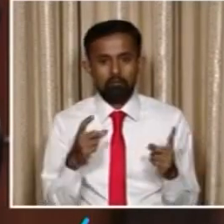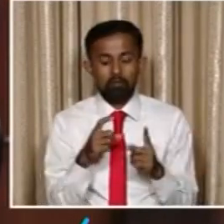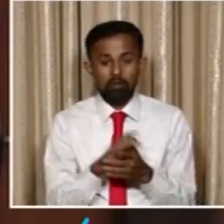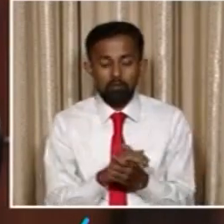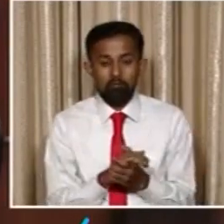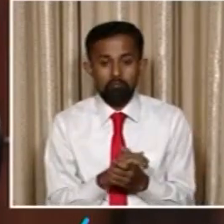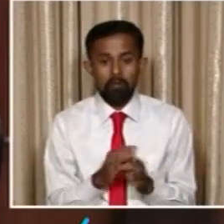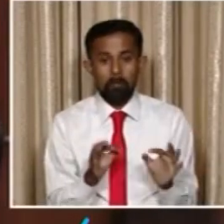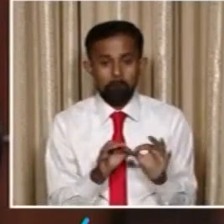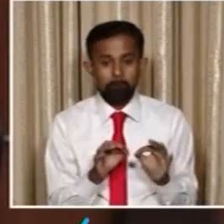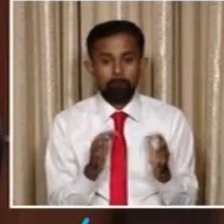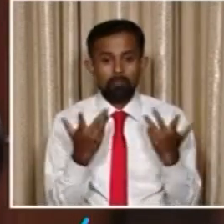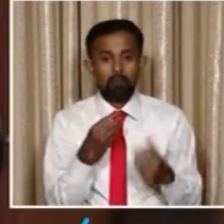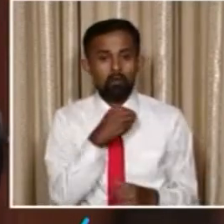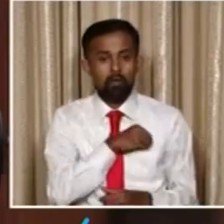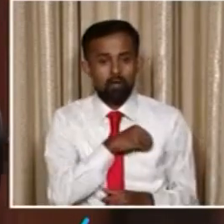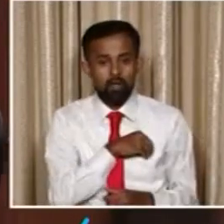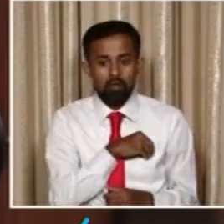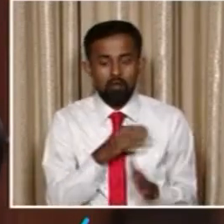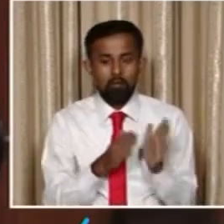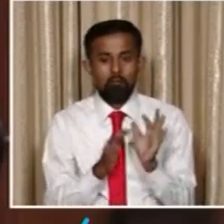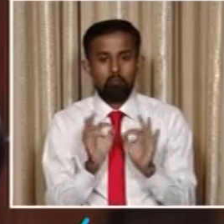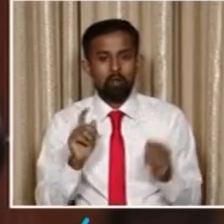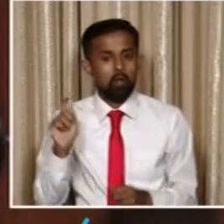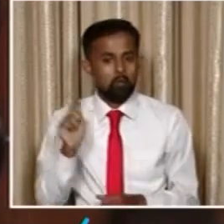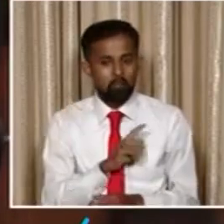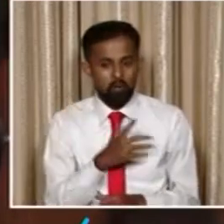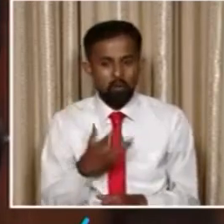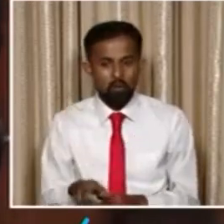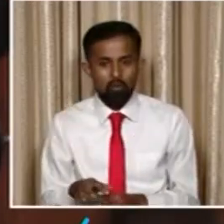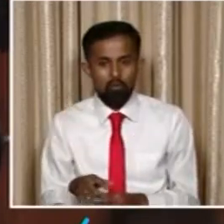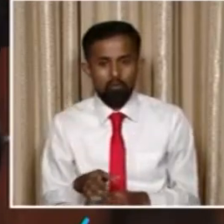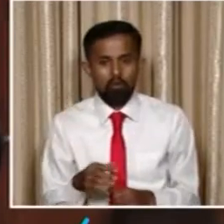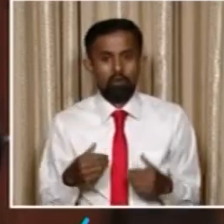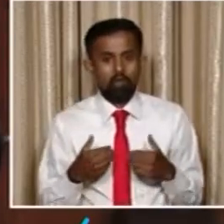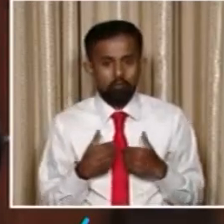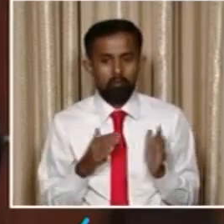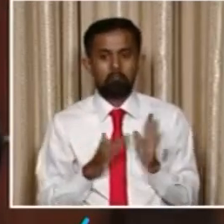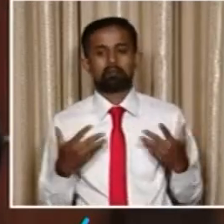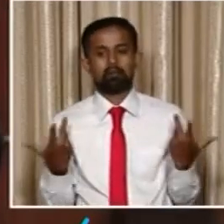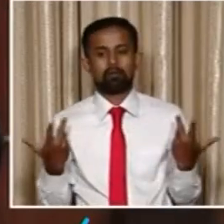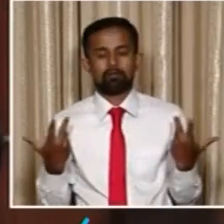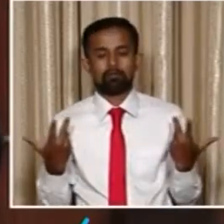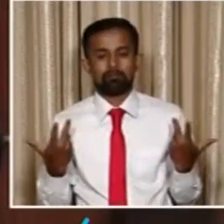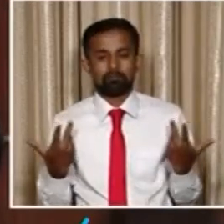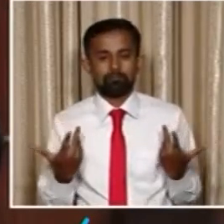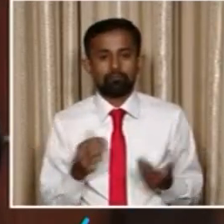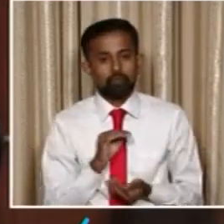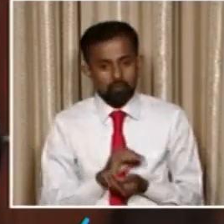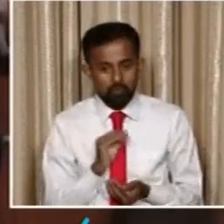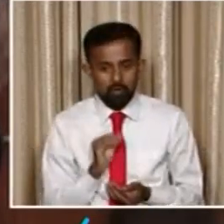එකෙන් පමණක් බිලියන ගානක ලාභයක් මේ සමහර මාධ්‍ය ආයතන උපයාගෙන තියෙනවා. ඉතින් ඒව ගැන ගහන්න අපිට මාධ්‍ය නැහැ මේව ගැන ගහන්න. ඉතින් හැබැයි